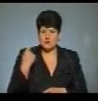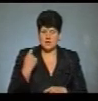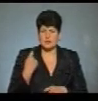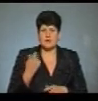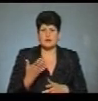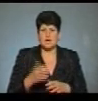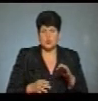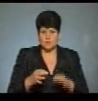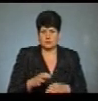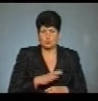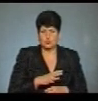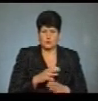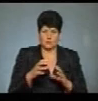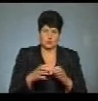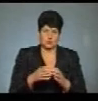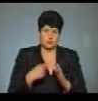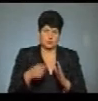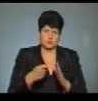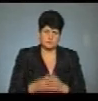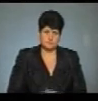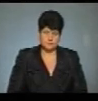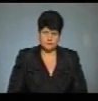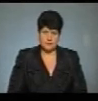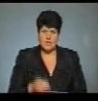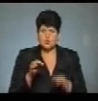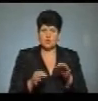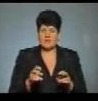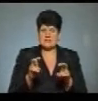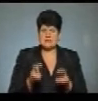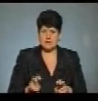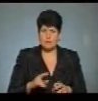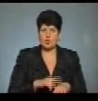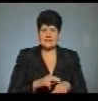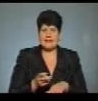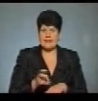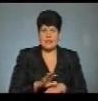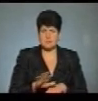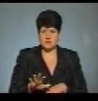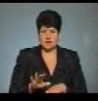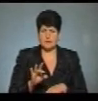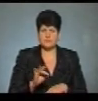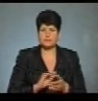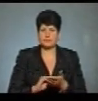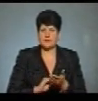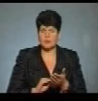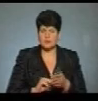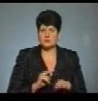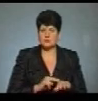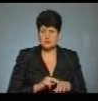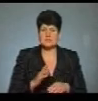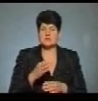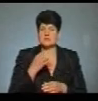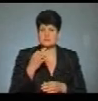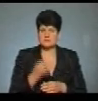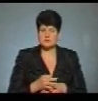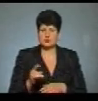засіданні суду була наша знімальна група. На судове засідання поліцейські не прийшли. Речниця патрульної поліції Катерина Басалига